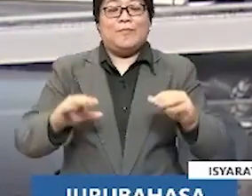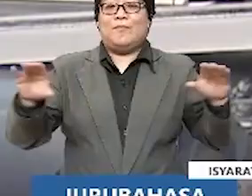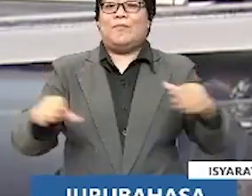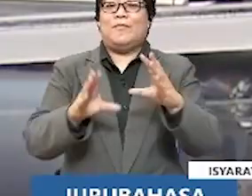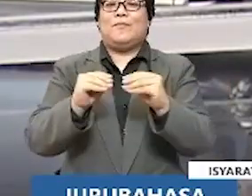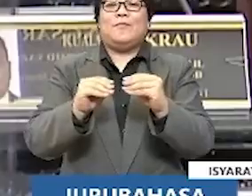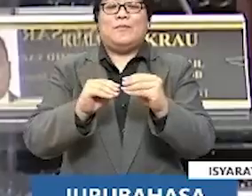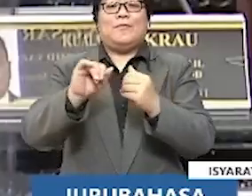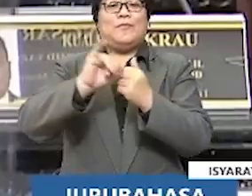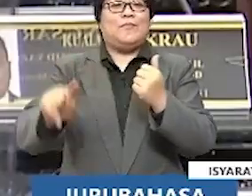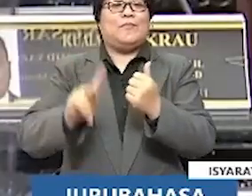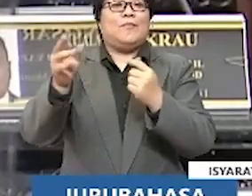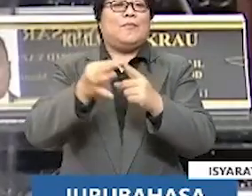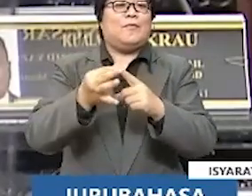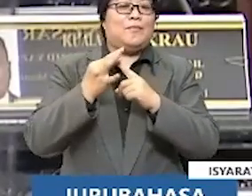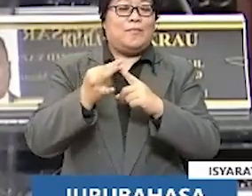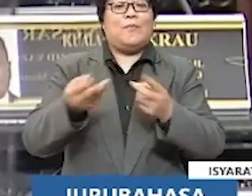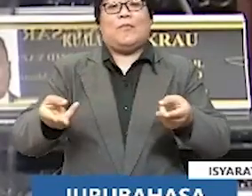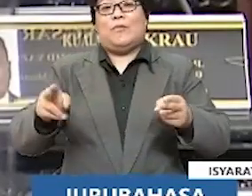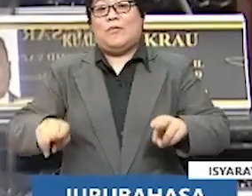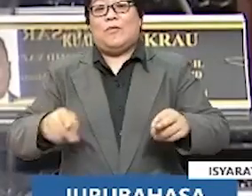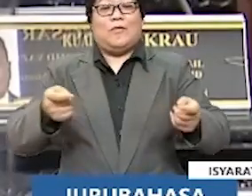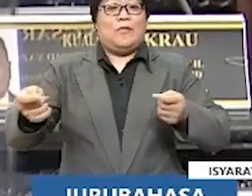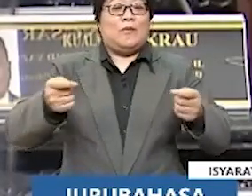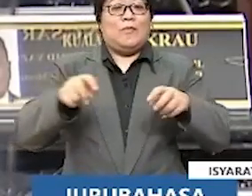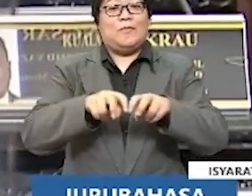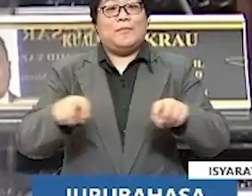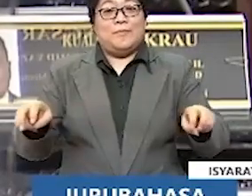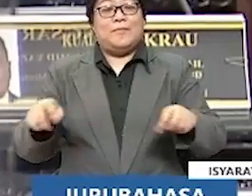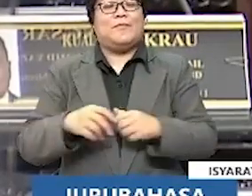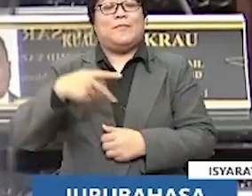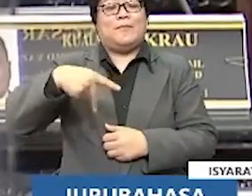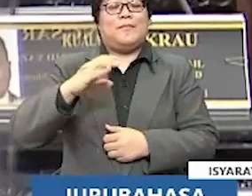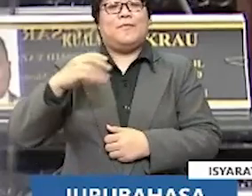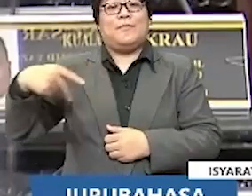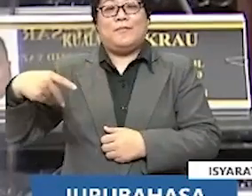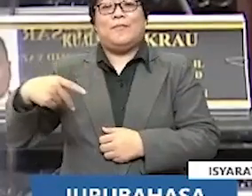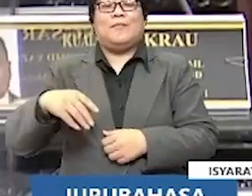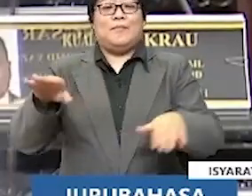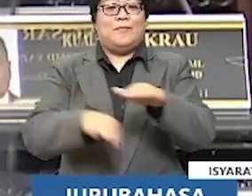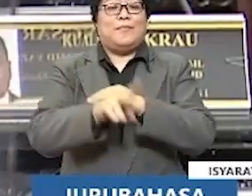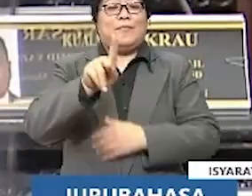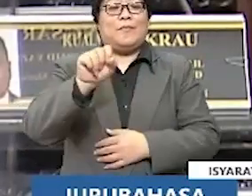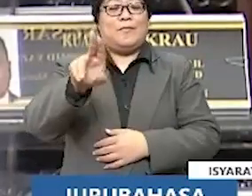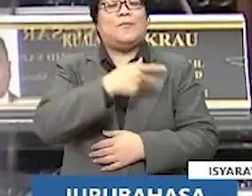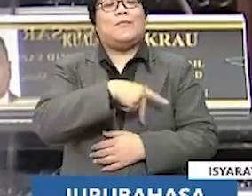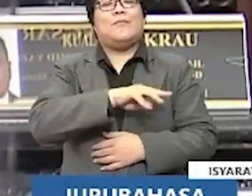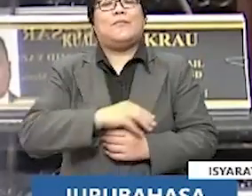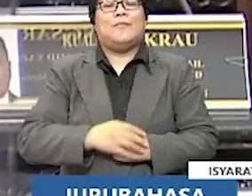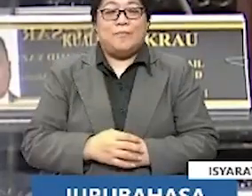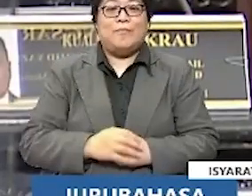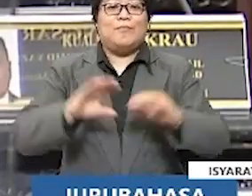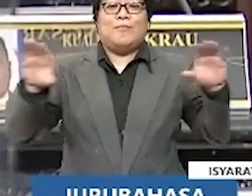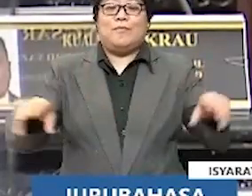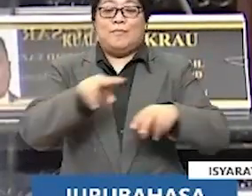mesyuarat jawatankuasa khas Contract Coordination Panel PCP yang dipungsikan oleh KSU Kementerian,